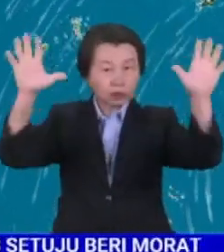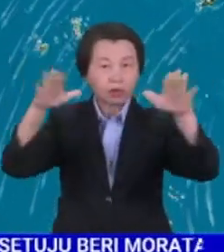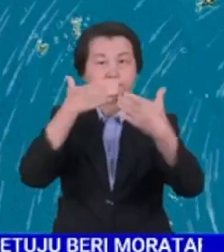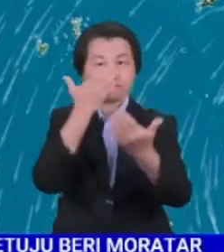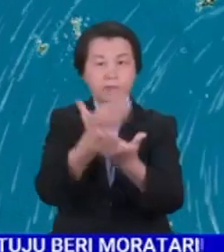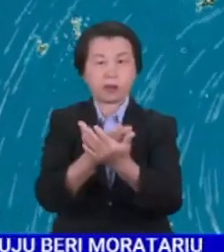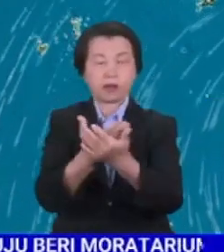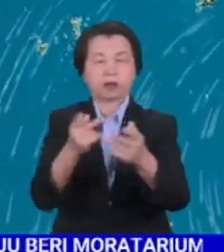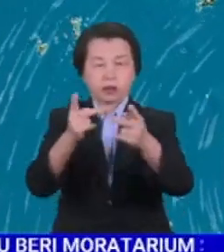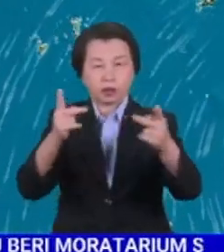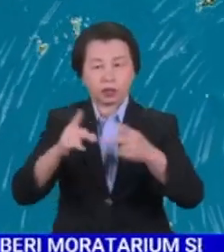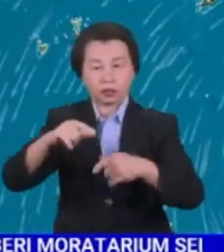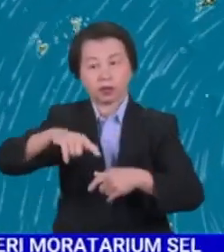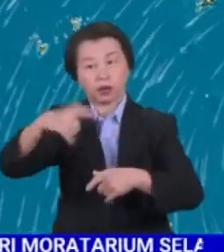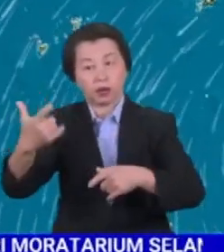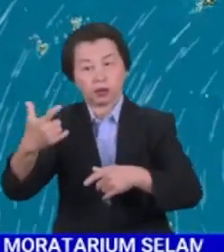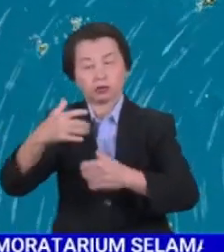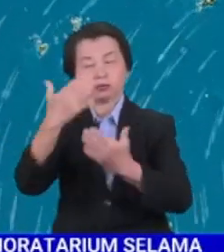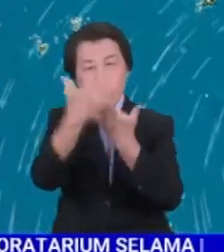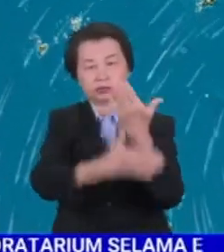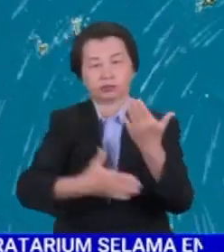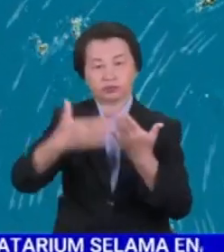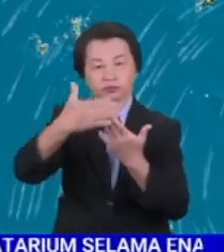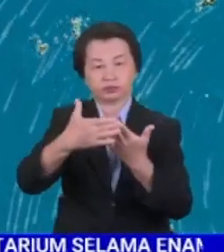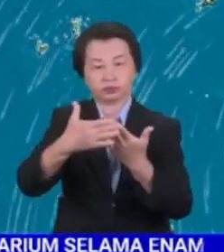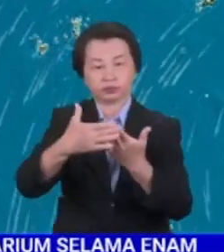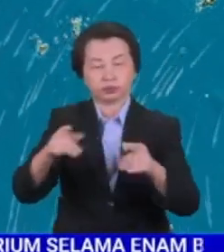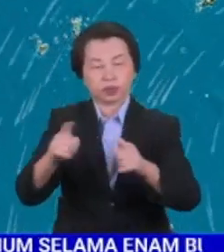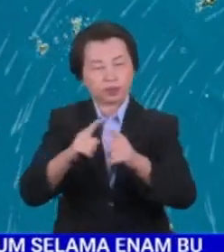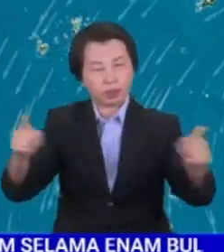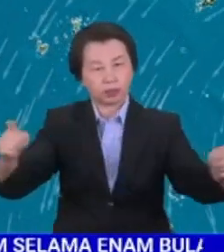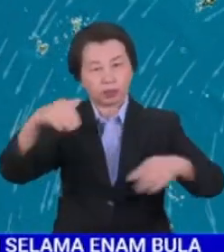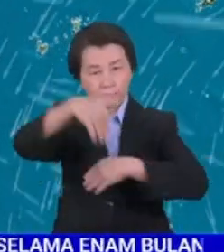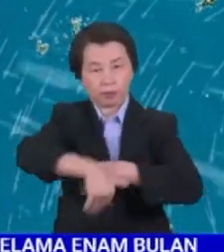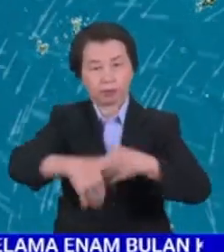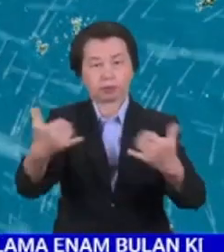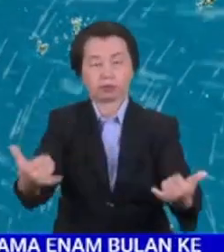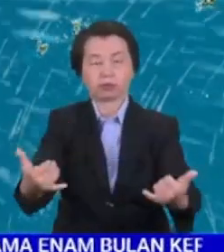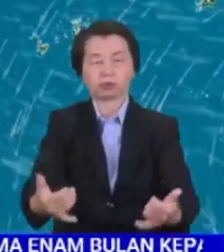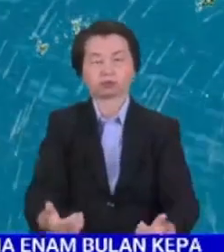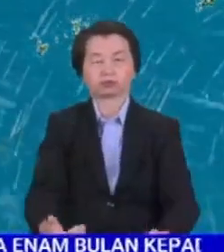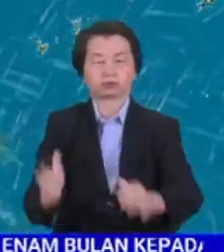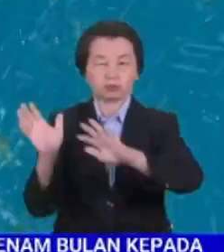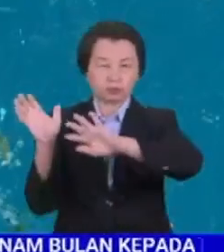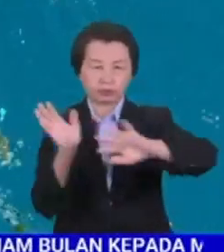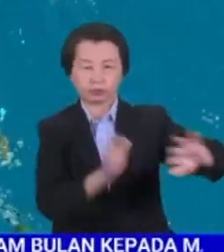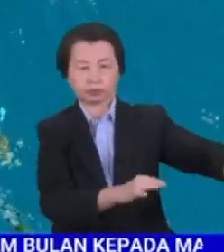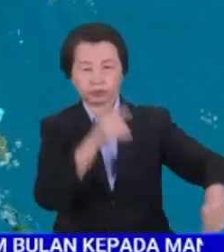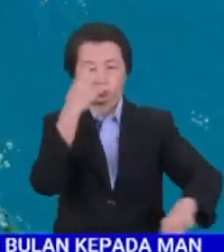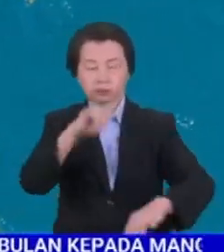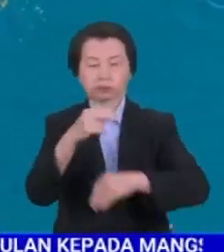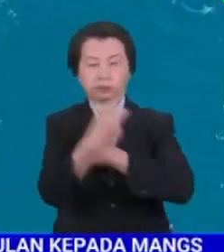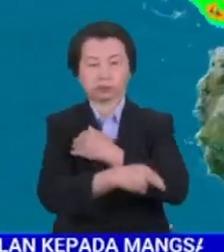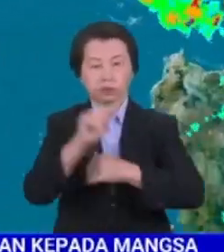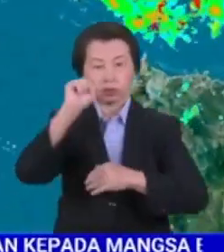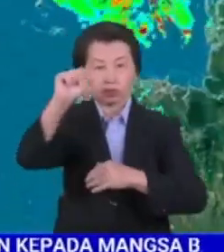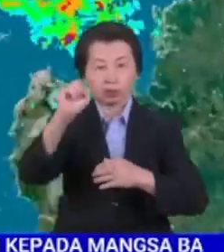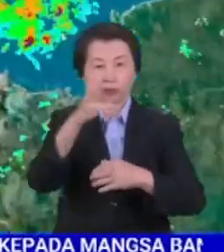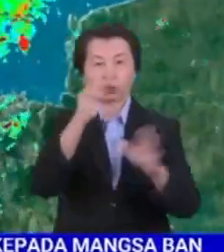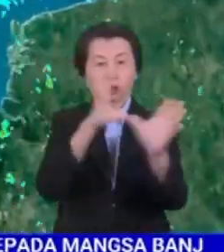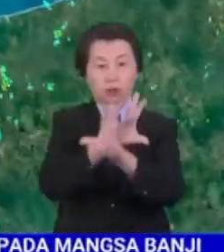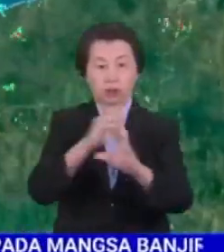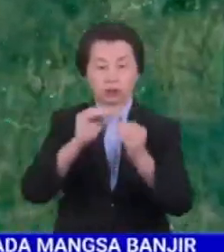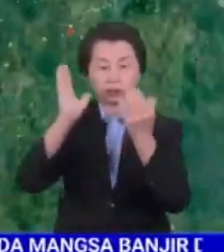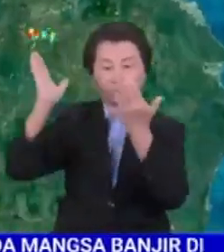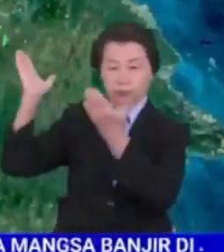untuk kawasan-kawasan lain di sekitar Semenanjung pada sepanjang malam ini. Untuk tinjauan cuaca bagi negeri Sabah dan Sarawak